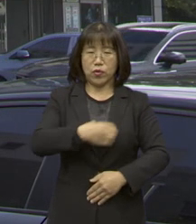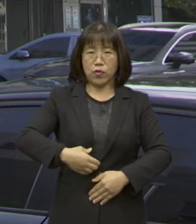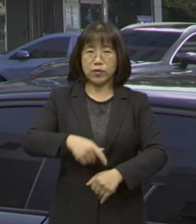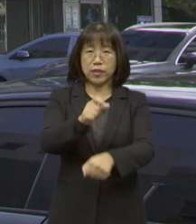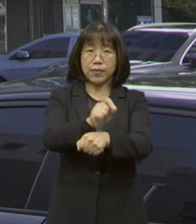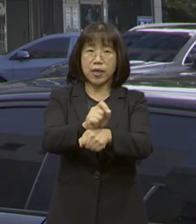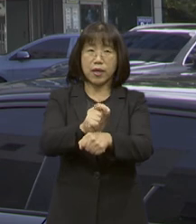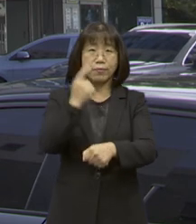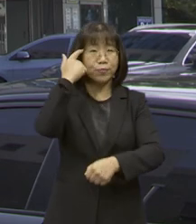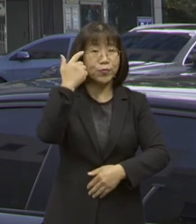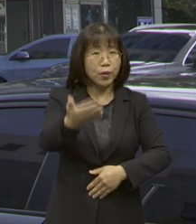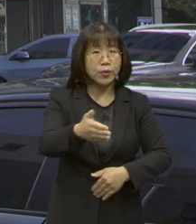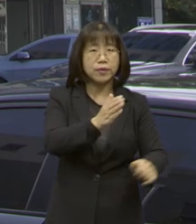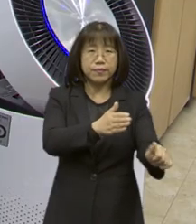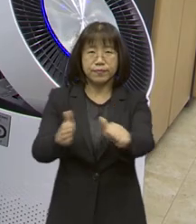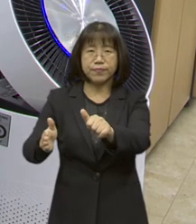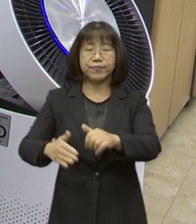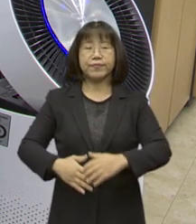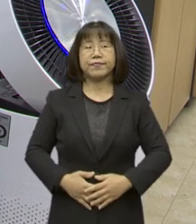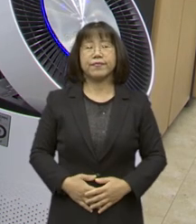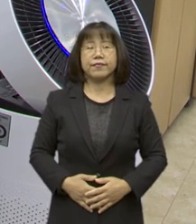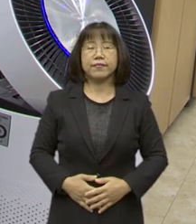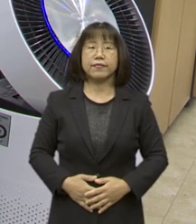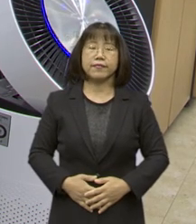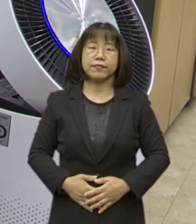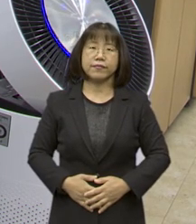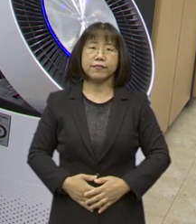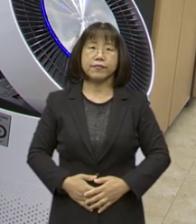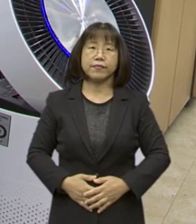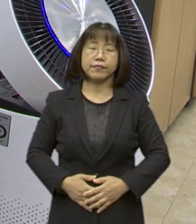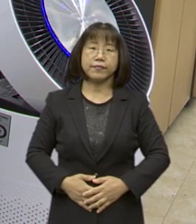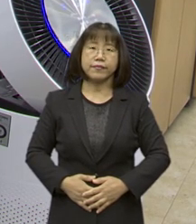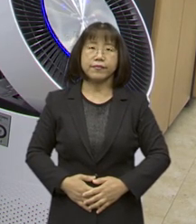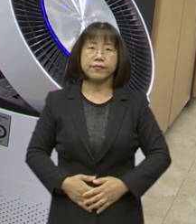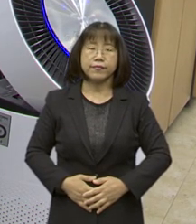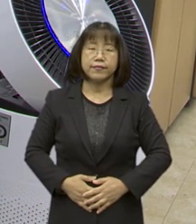복지정책과 각동 주민센터로 문의하면 됩니다